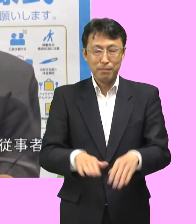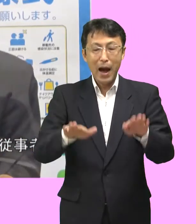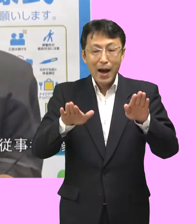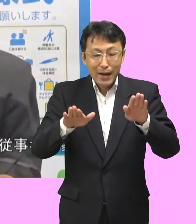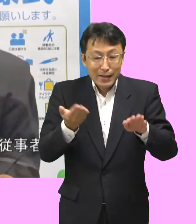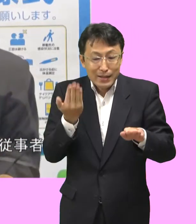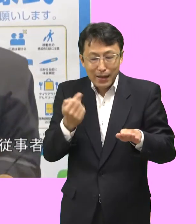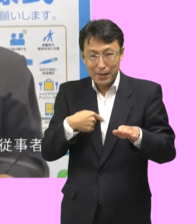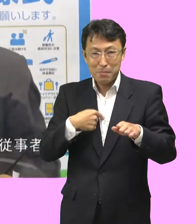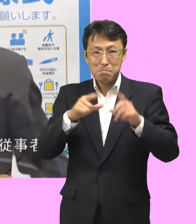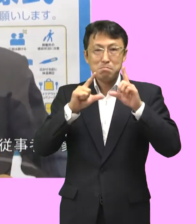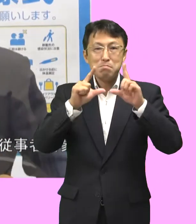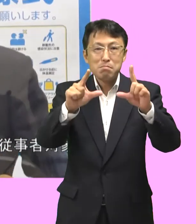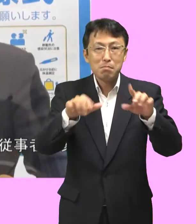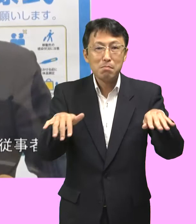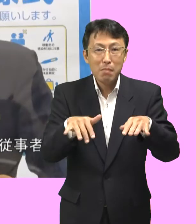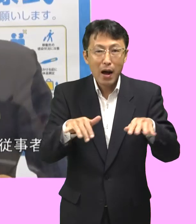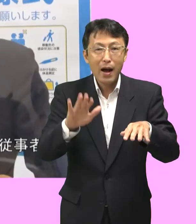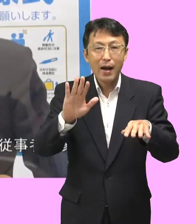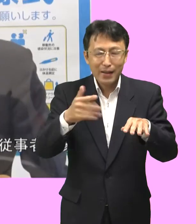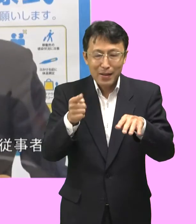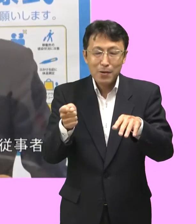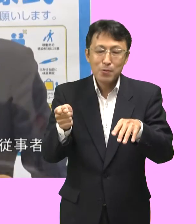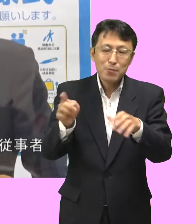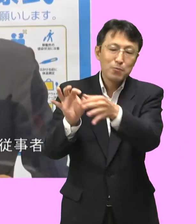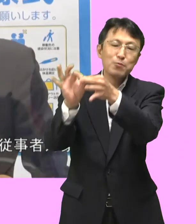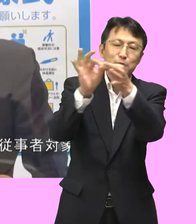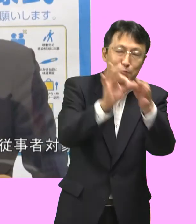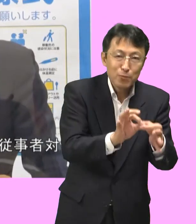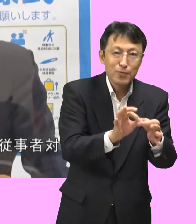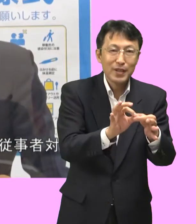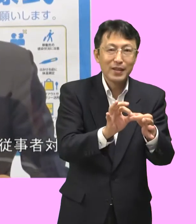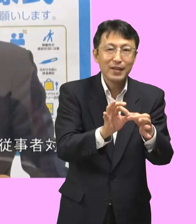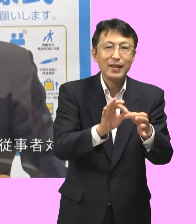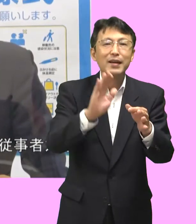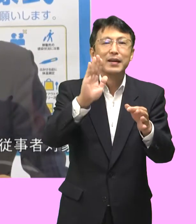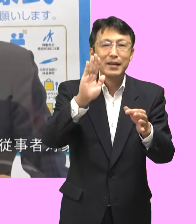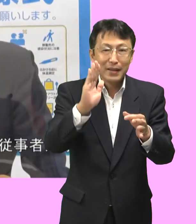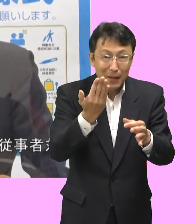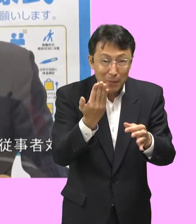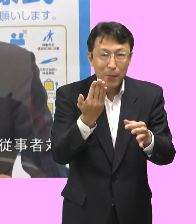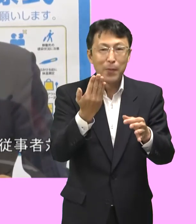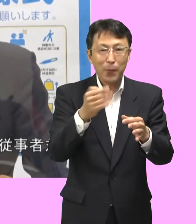するのかというと、これはもうむしろちょっとこの冬のですね、